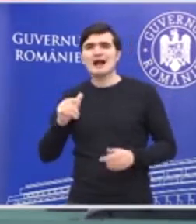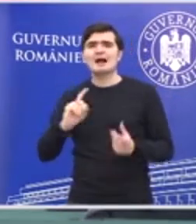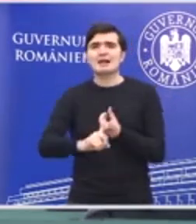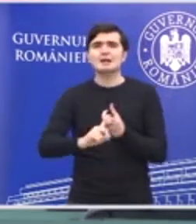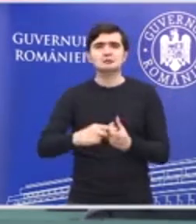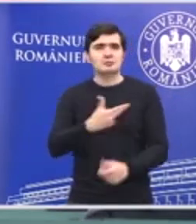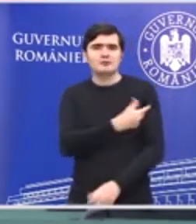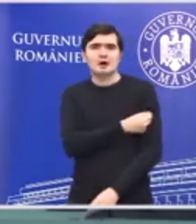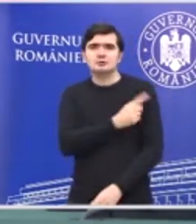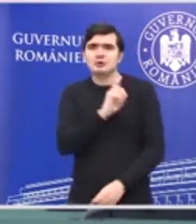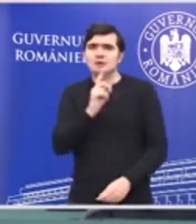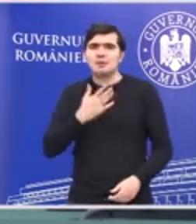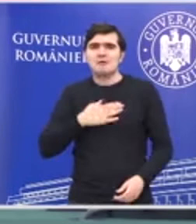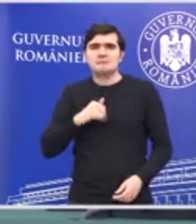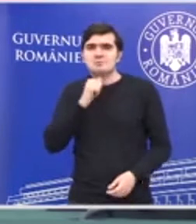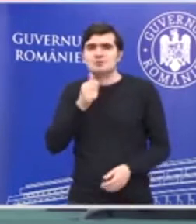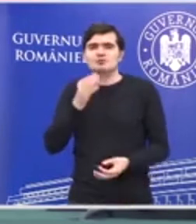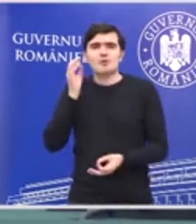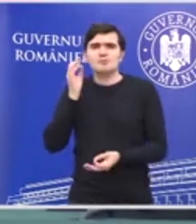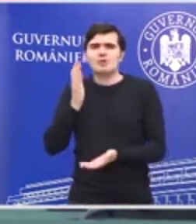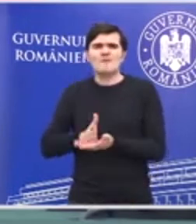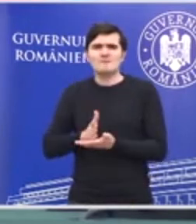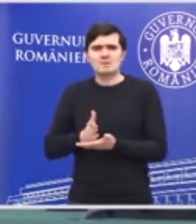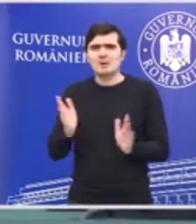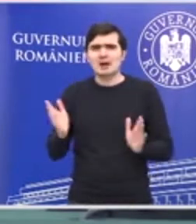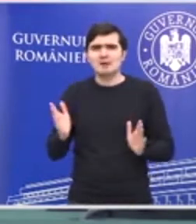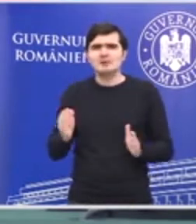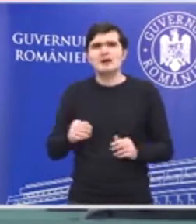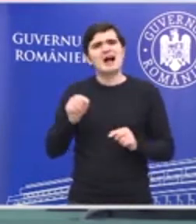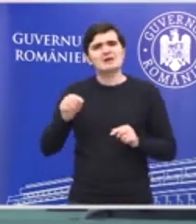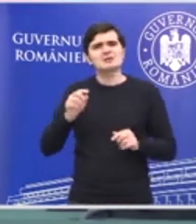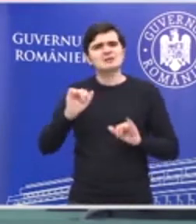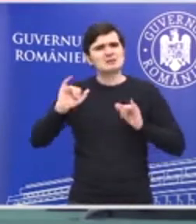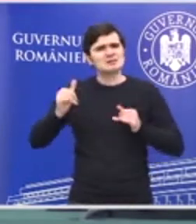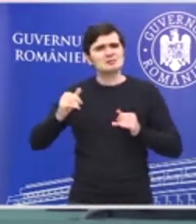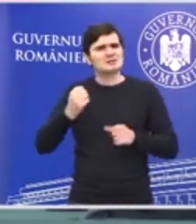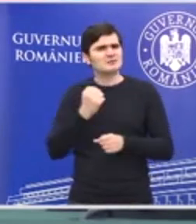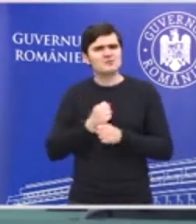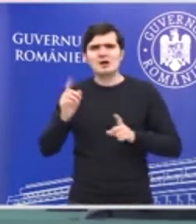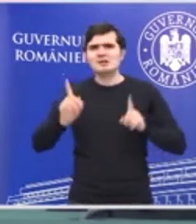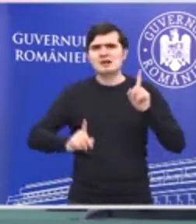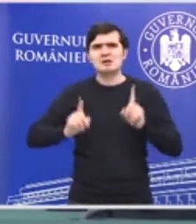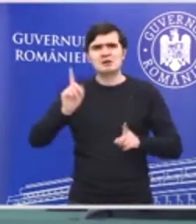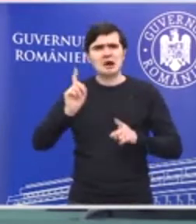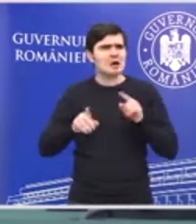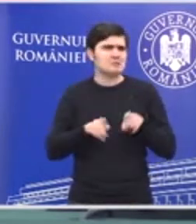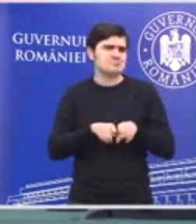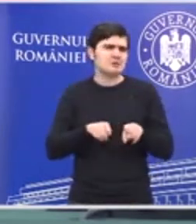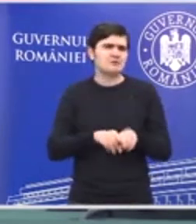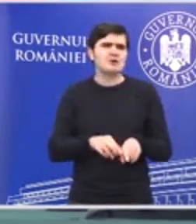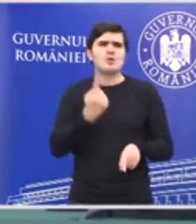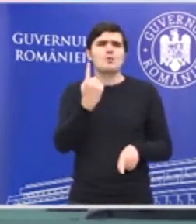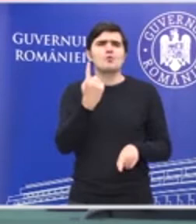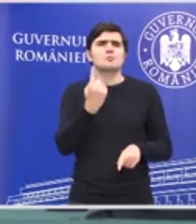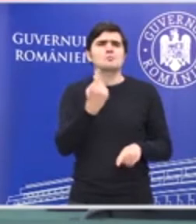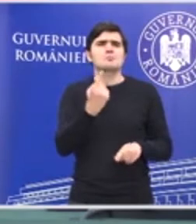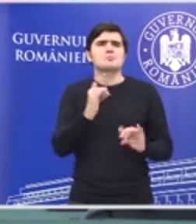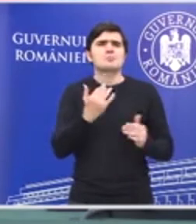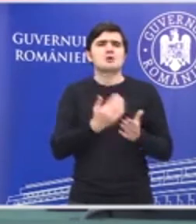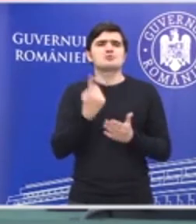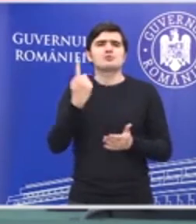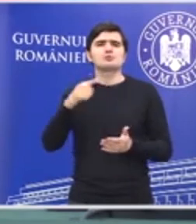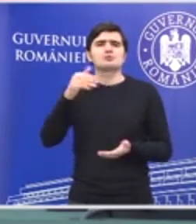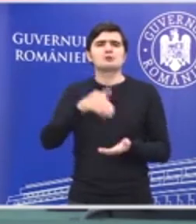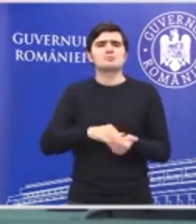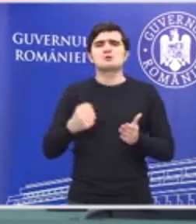vaccinarea. Sunt cazuri de altfel extrem de rare, care merg de la o frecvență de la 1 la 100.000 până la 1